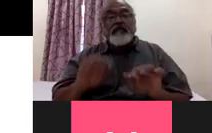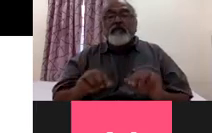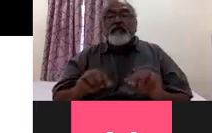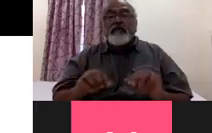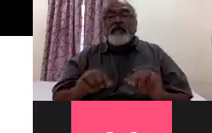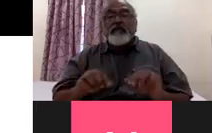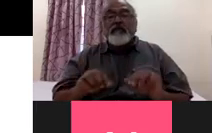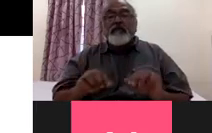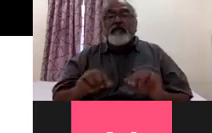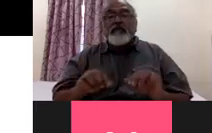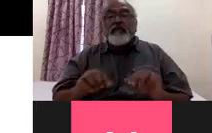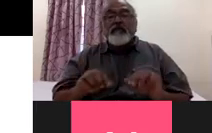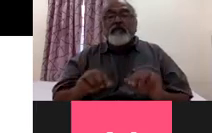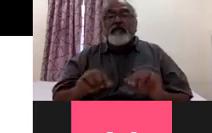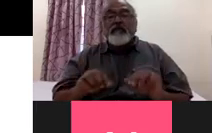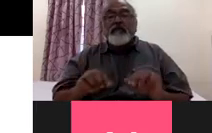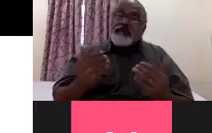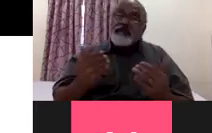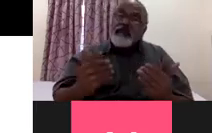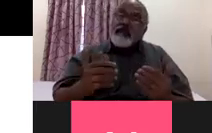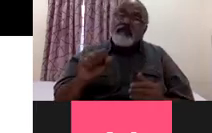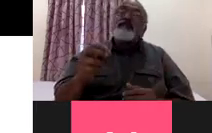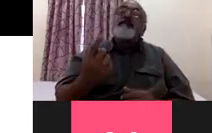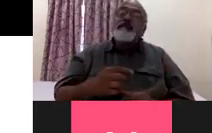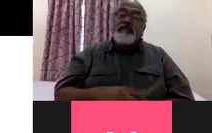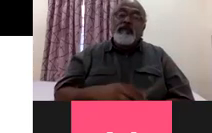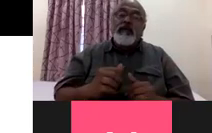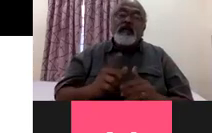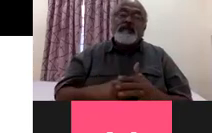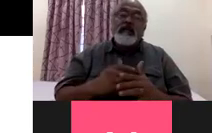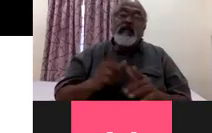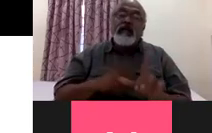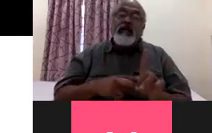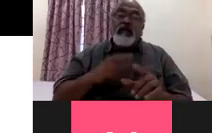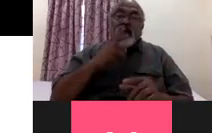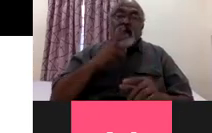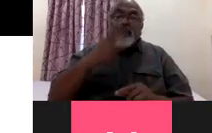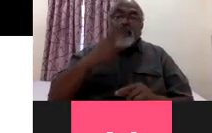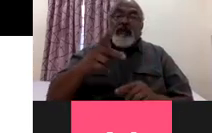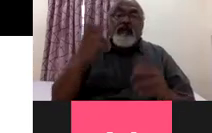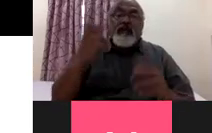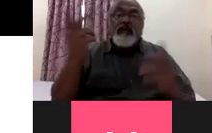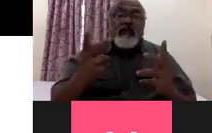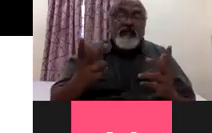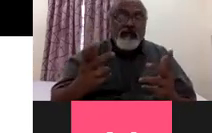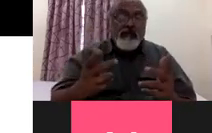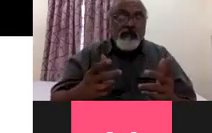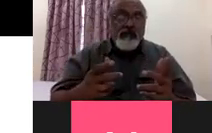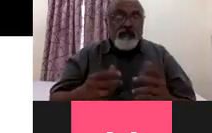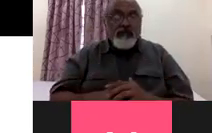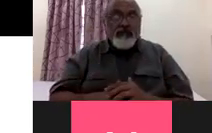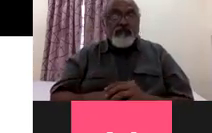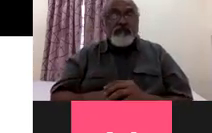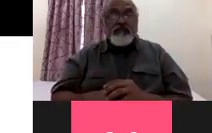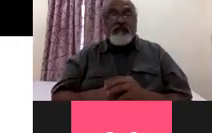लगता है काम, तो आप कैसे अजय को क्या बोलेंगे? सर काम कंप्यूटर में है, पूरा